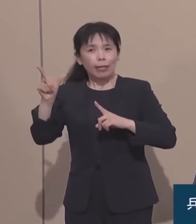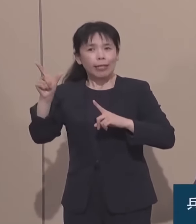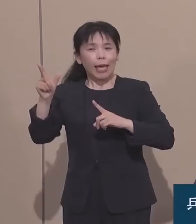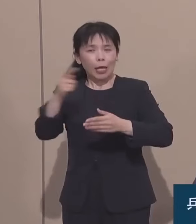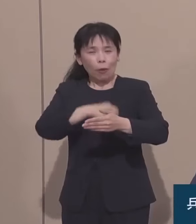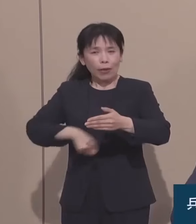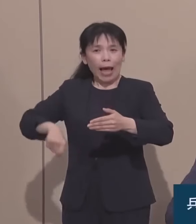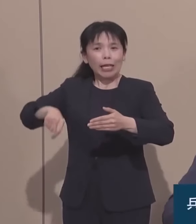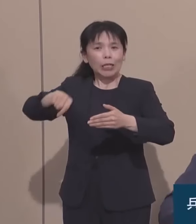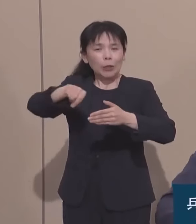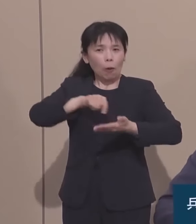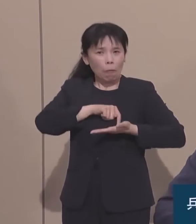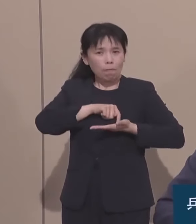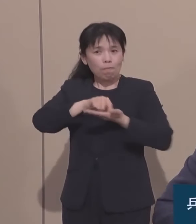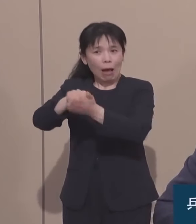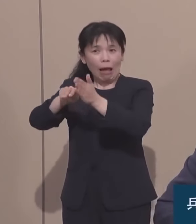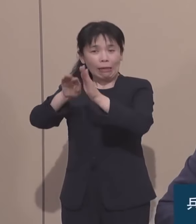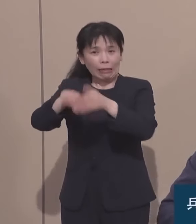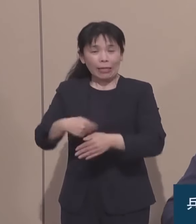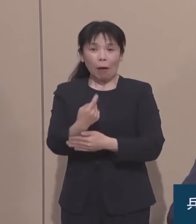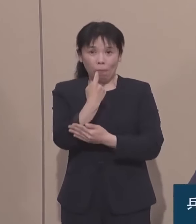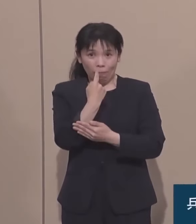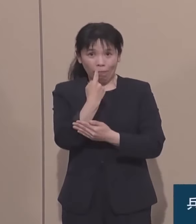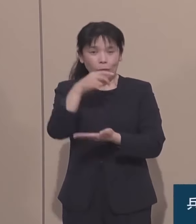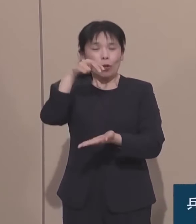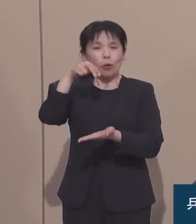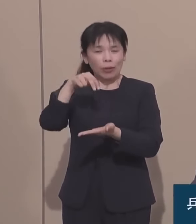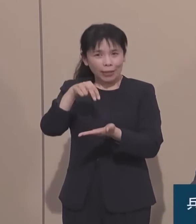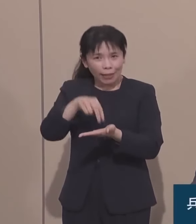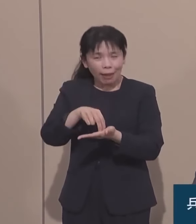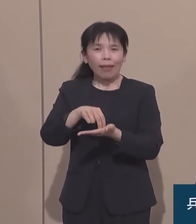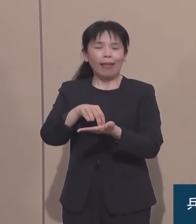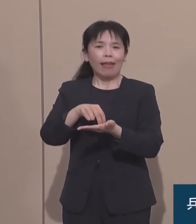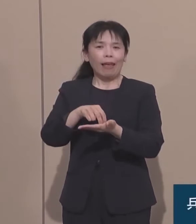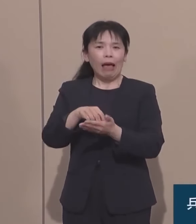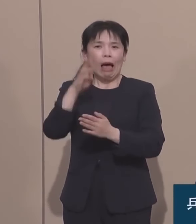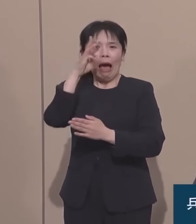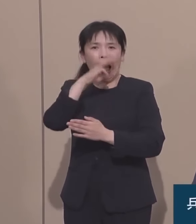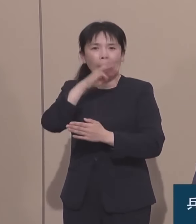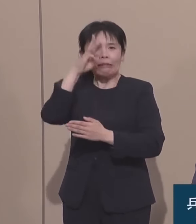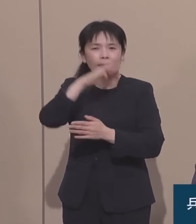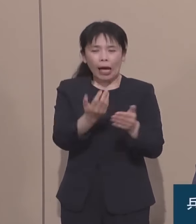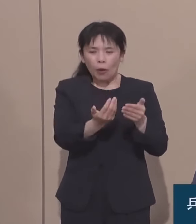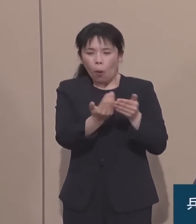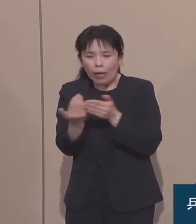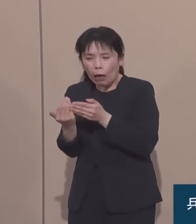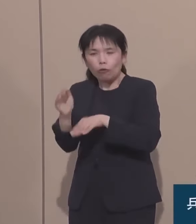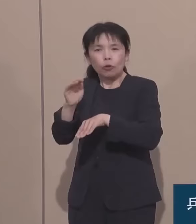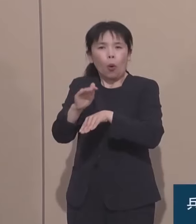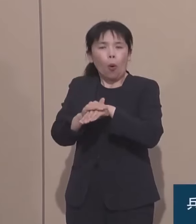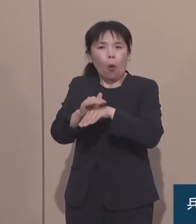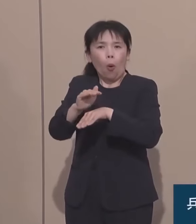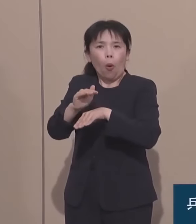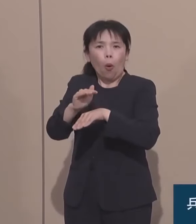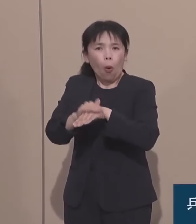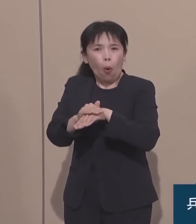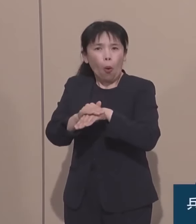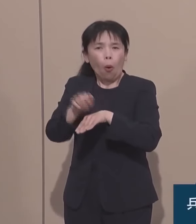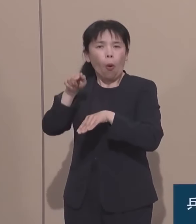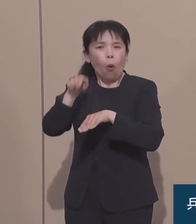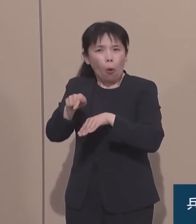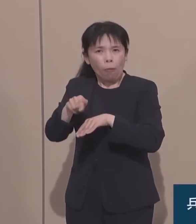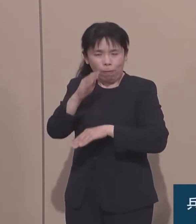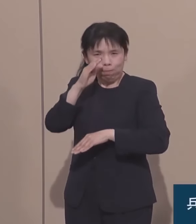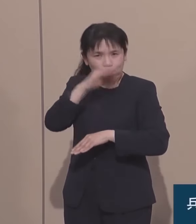たNHK不正経理を内部告発した人間として犯罪を隠す方法に内部告発が使われてるのは